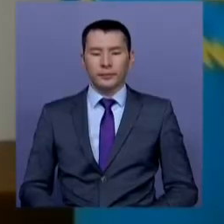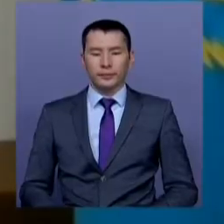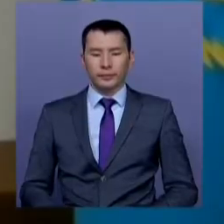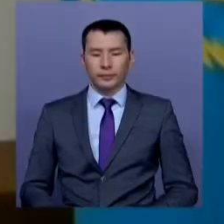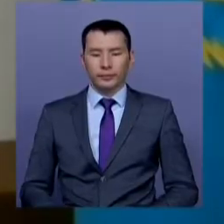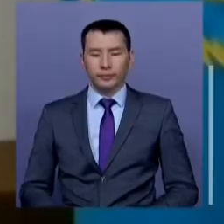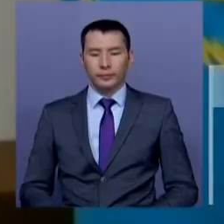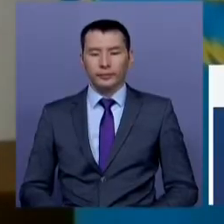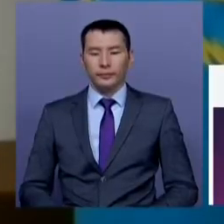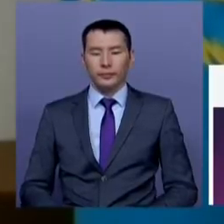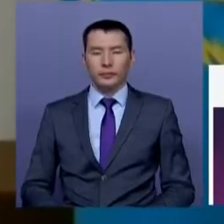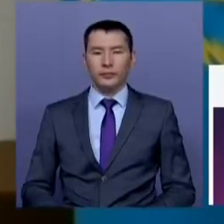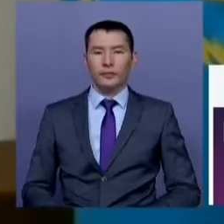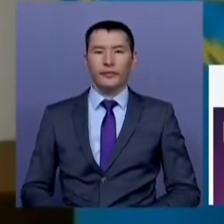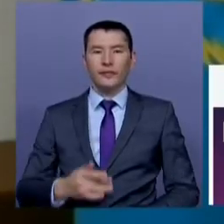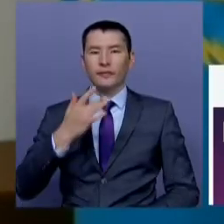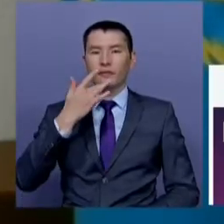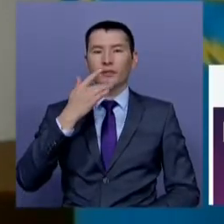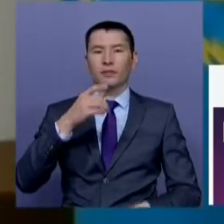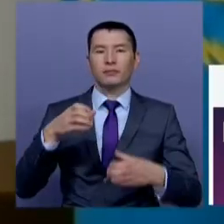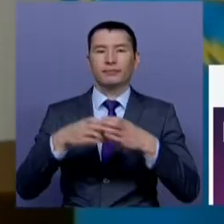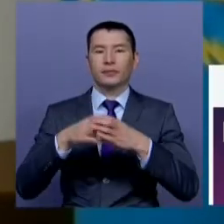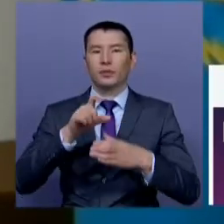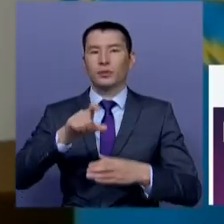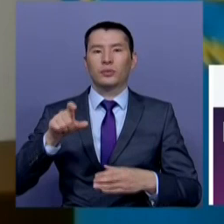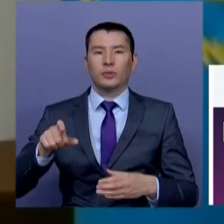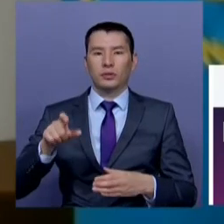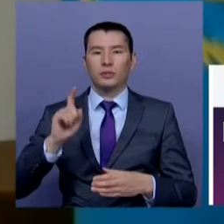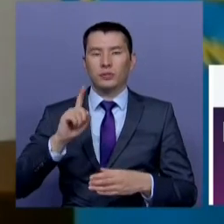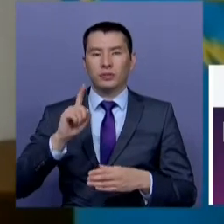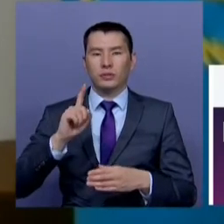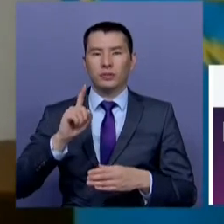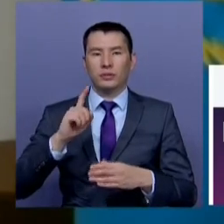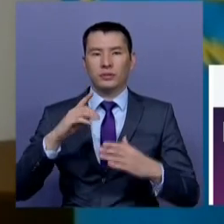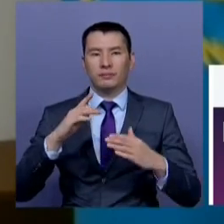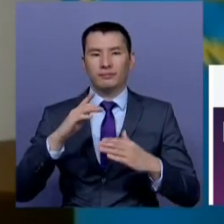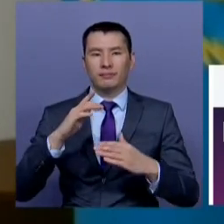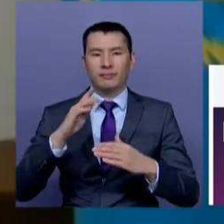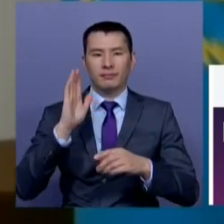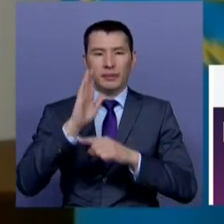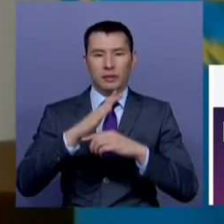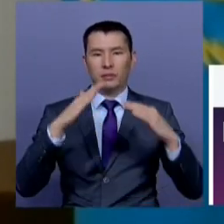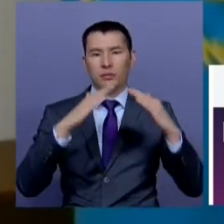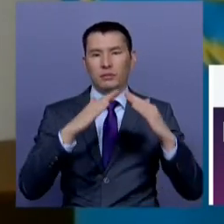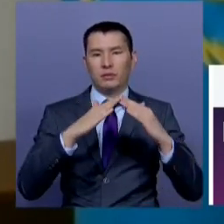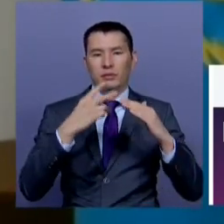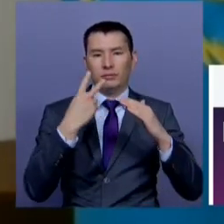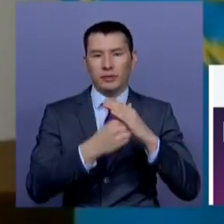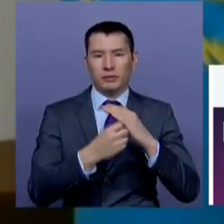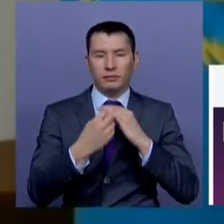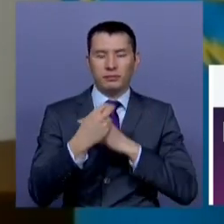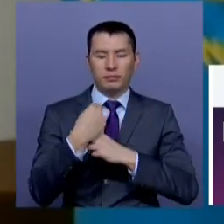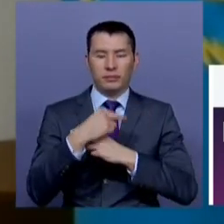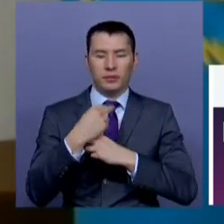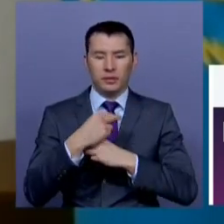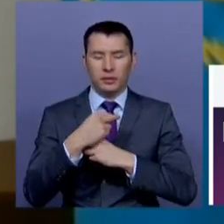Они переданы под активы, под наблюдение ПМСП нашего города. По ним